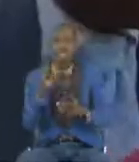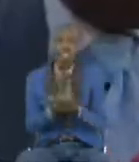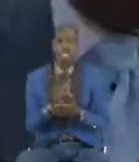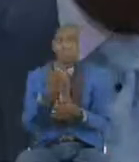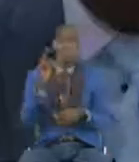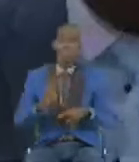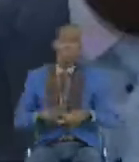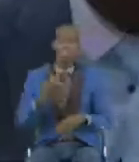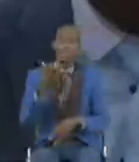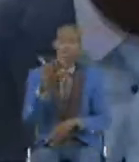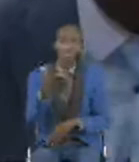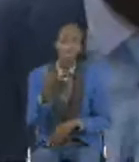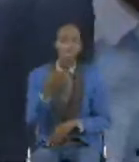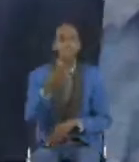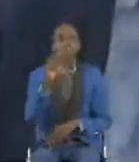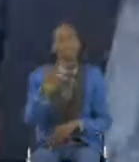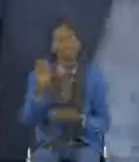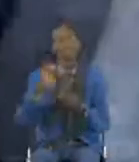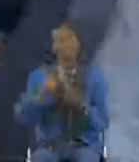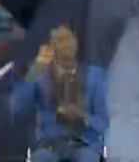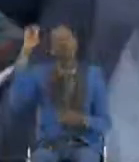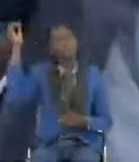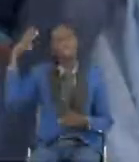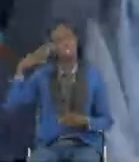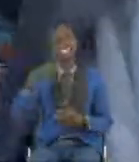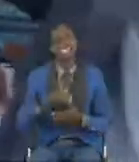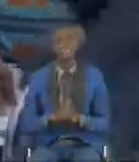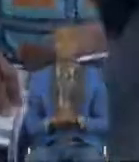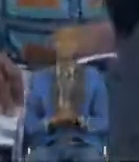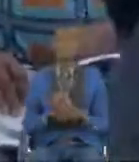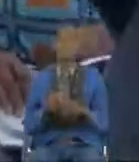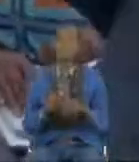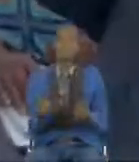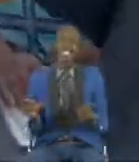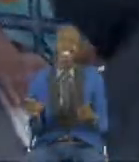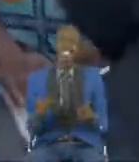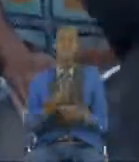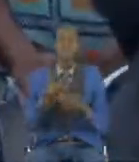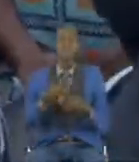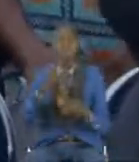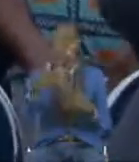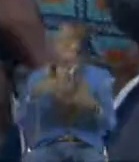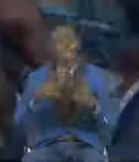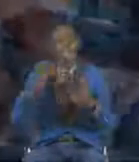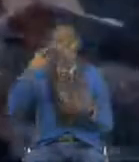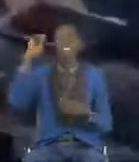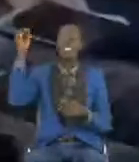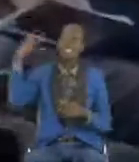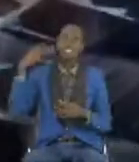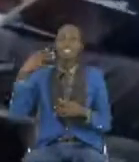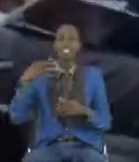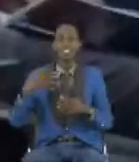rester là-bas, alors tu as besoin de plus de grâce. Mais quand tu as la grâce, une